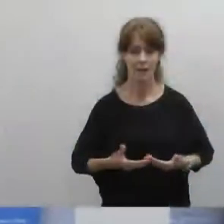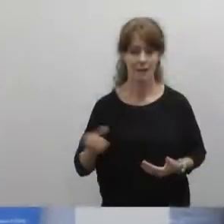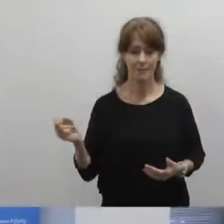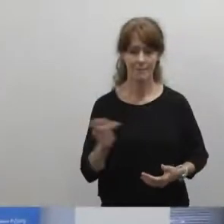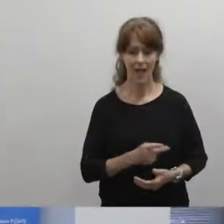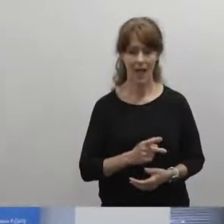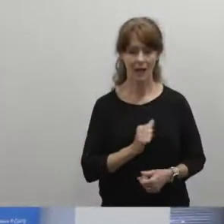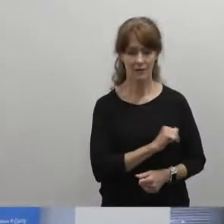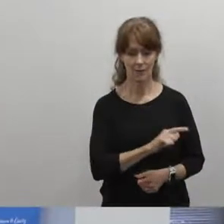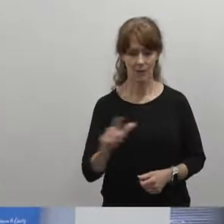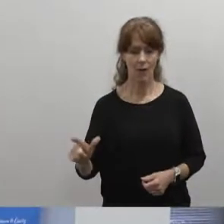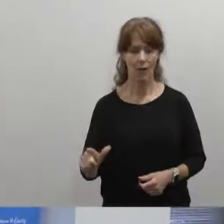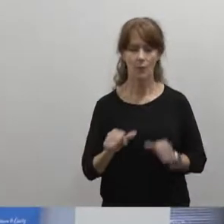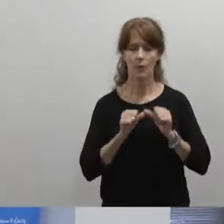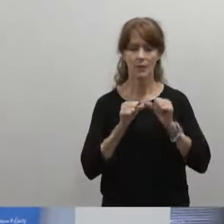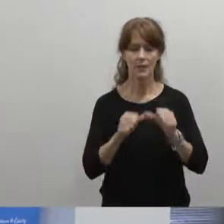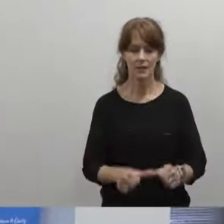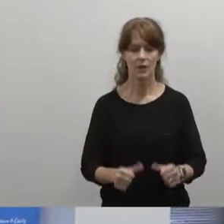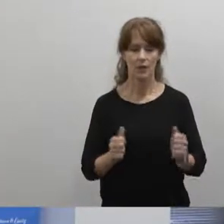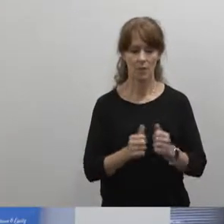dương chấp đam cái chung xa lang vĩnh